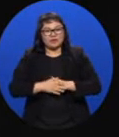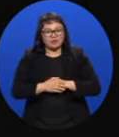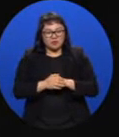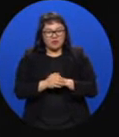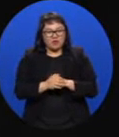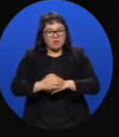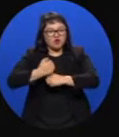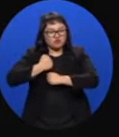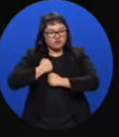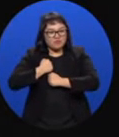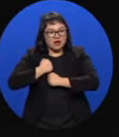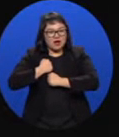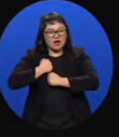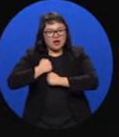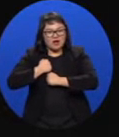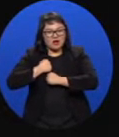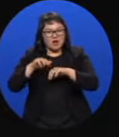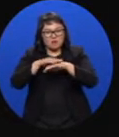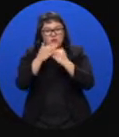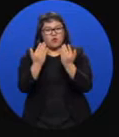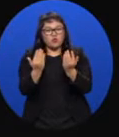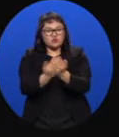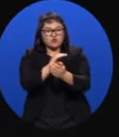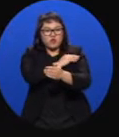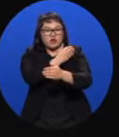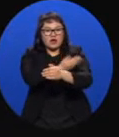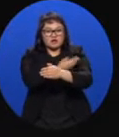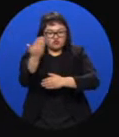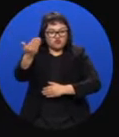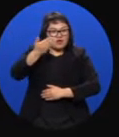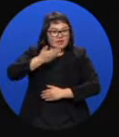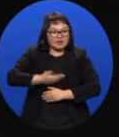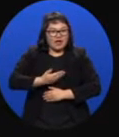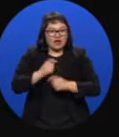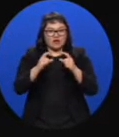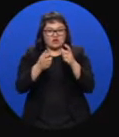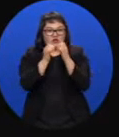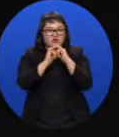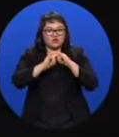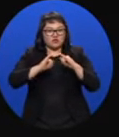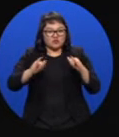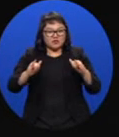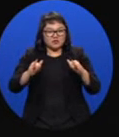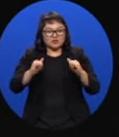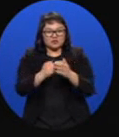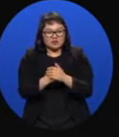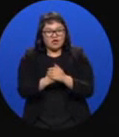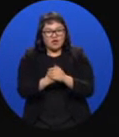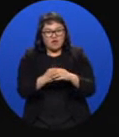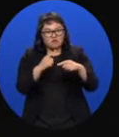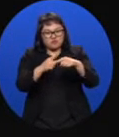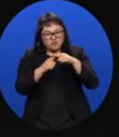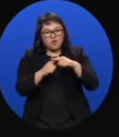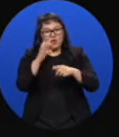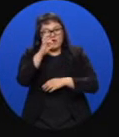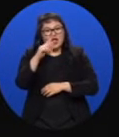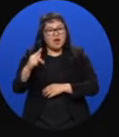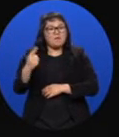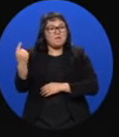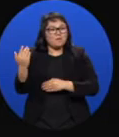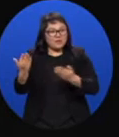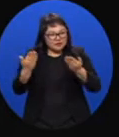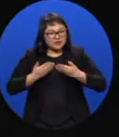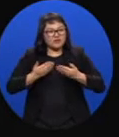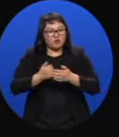국방, 외교, 사법을 지한 모든 권한을 주겠다라는 것에 대해서 우리 도민들은 흔쾌히 받아들였고 또한 그